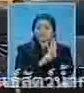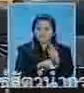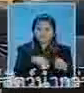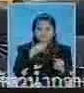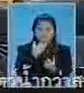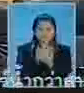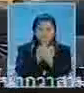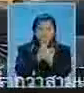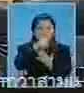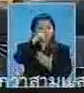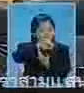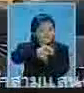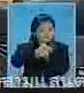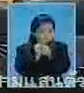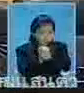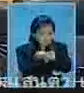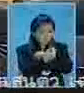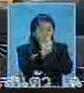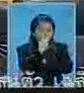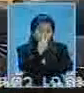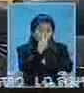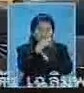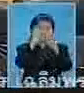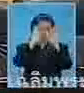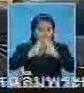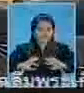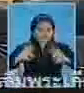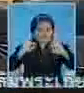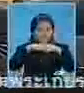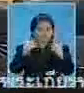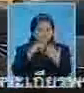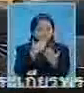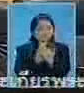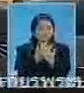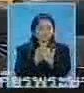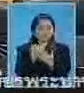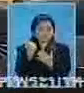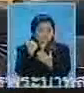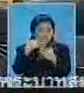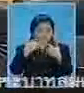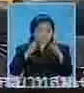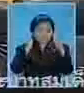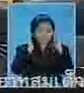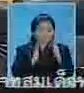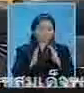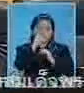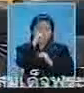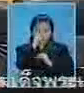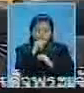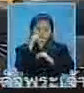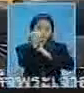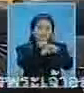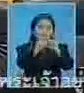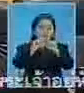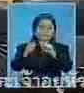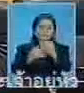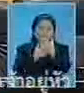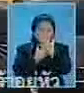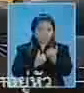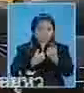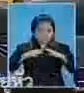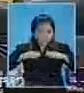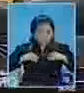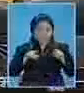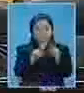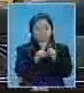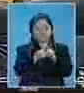ท้อนให้เห็นถึงความมั่นใจในโครงสร้างเศรษฐกิจของเราโดยนักลงทุนทั้งในประเทศและต่างประเทศส่ว